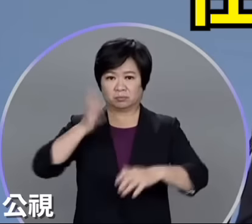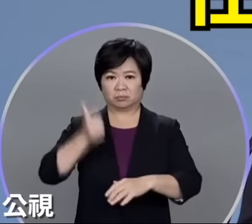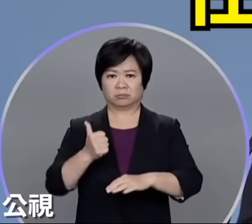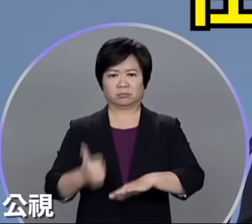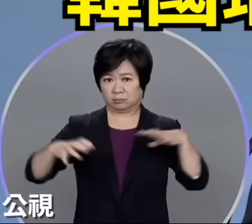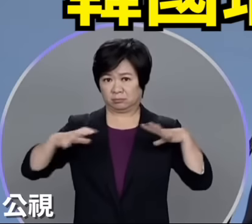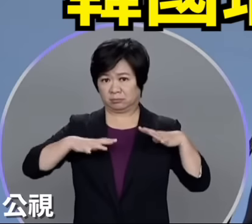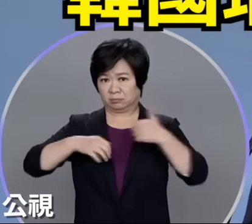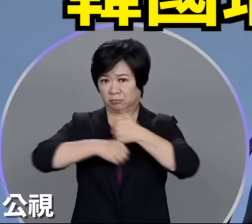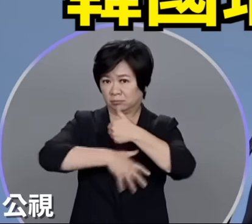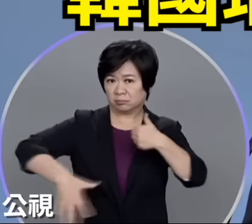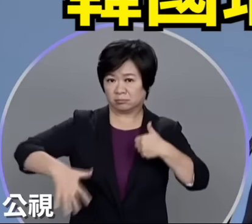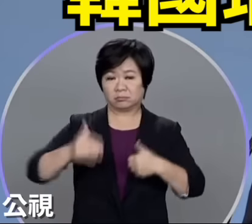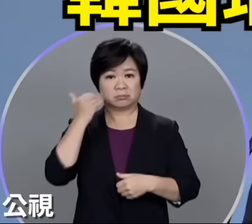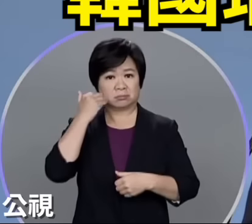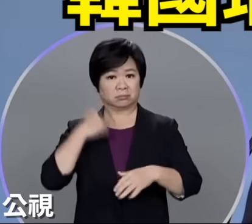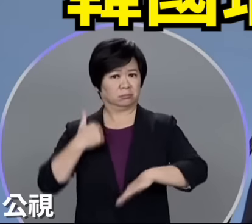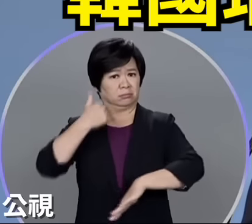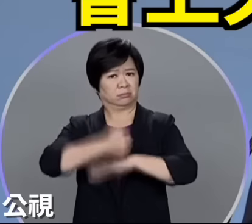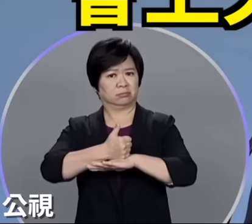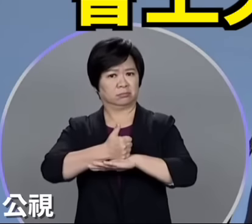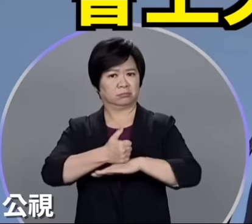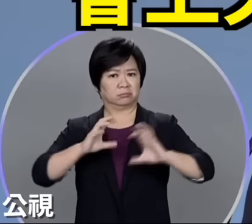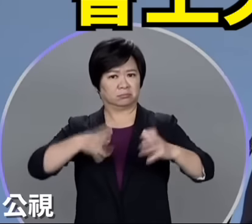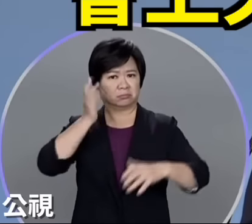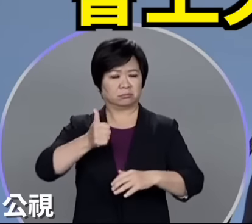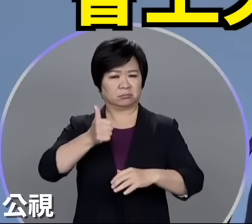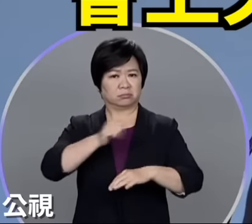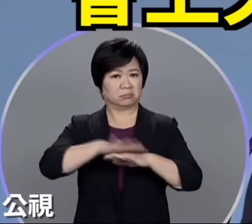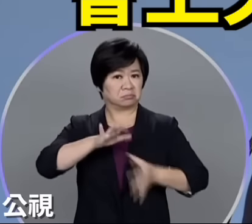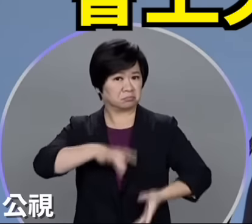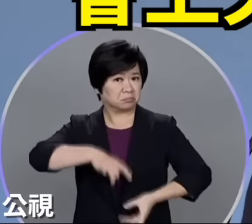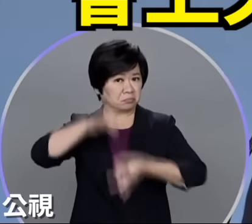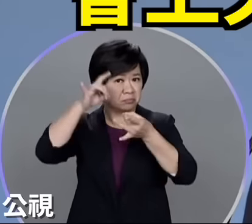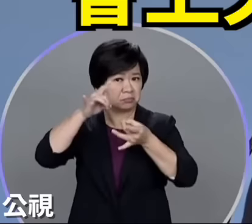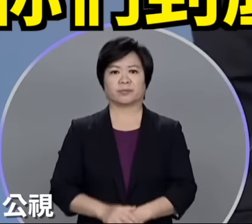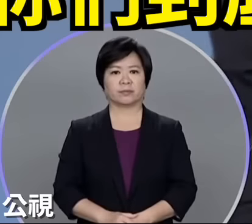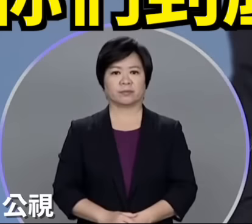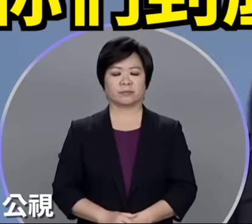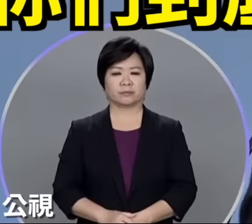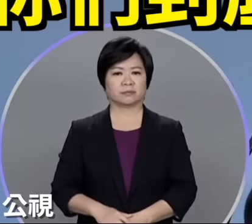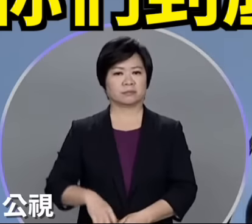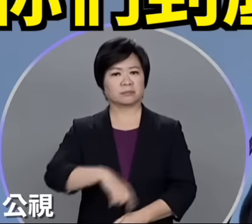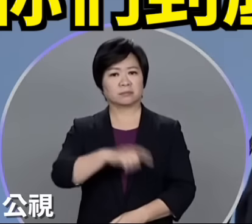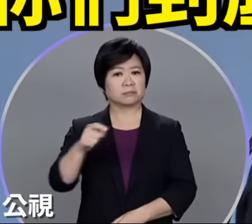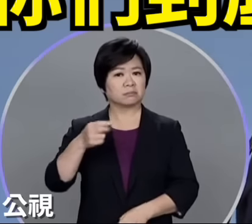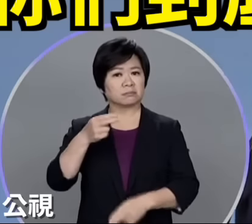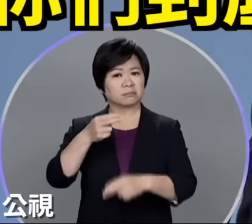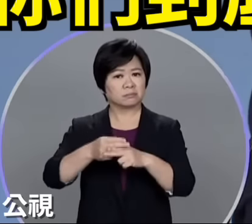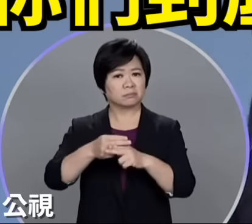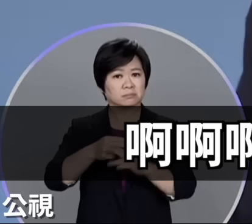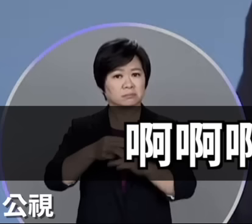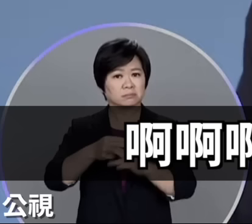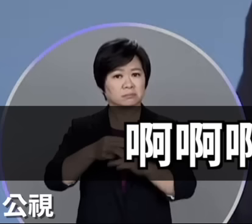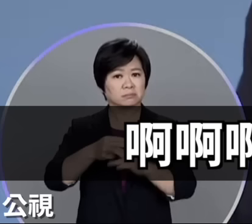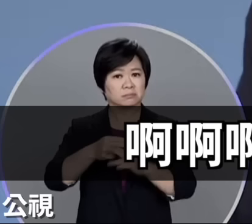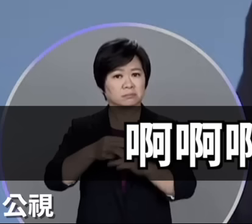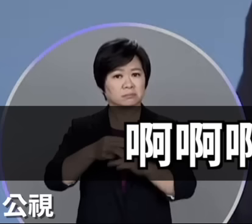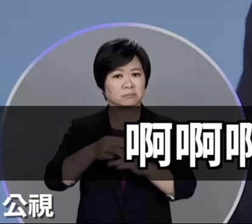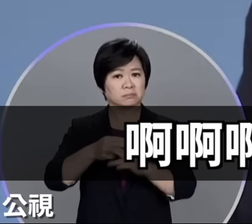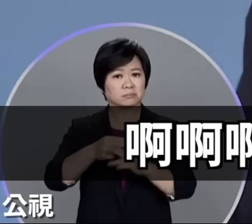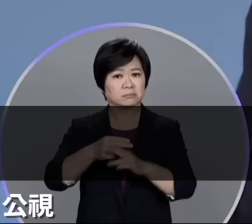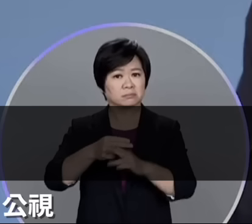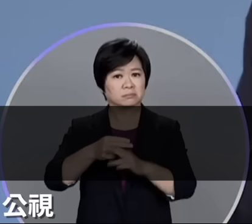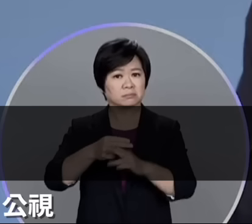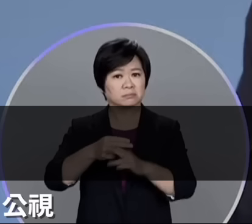好好做事情，韩国瑜如果当上这种总统，会上天堂还是下地狱？你们到底相不相信世界有神？ 你到底